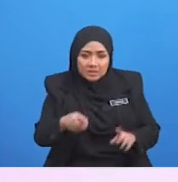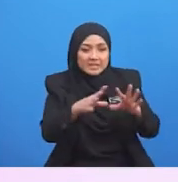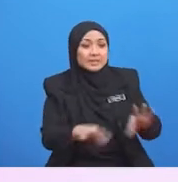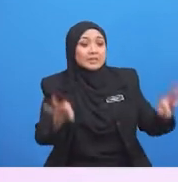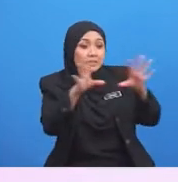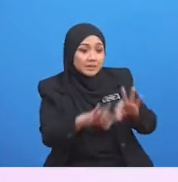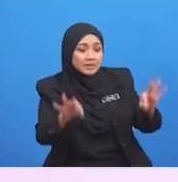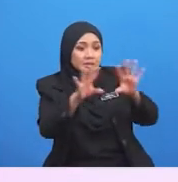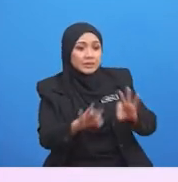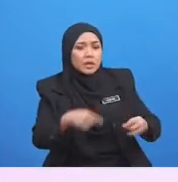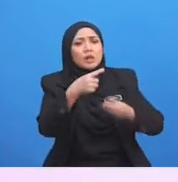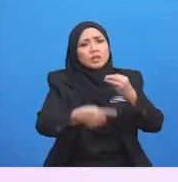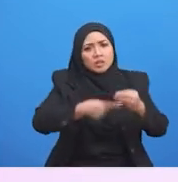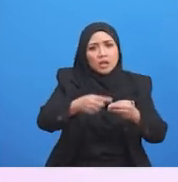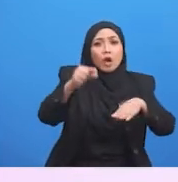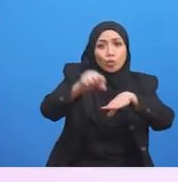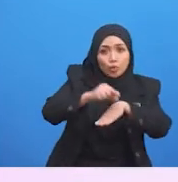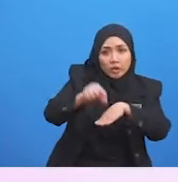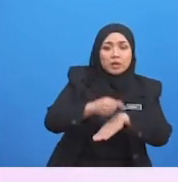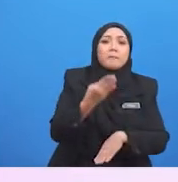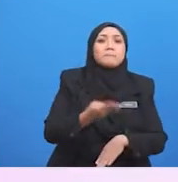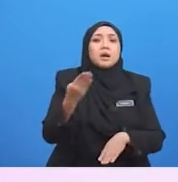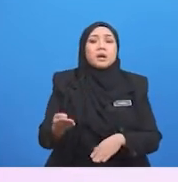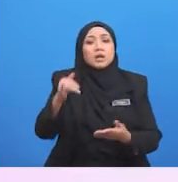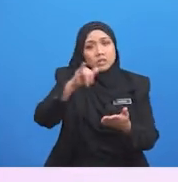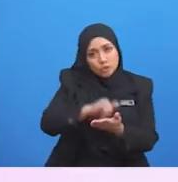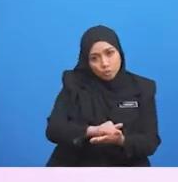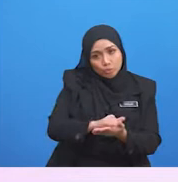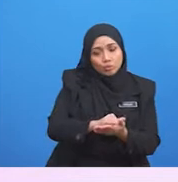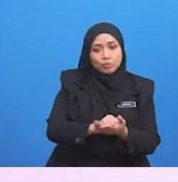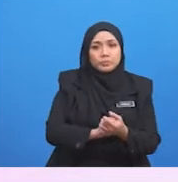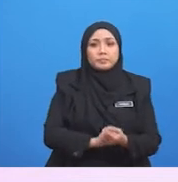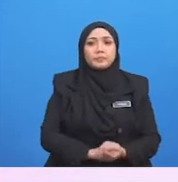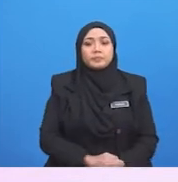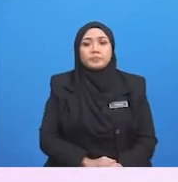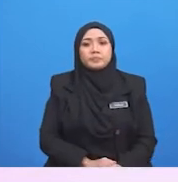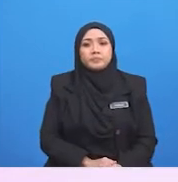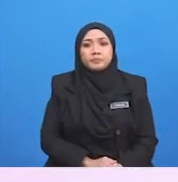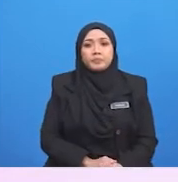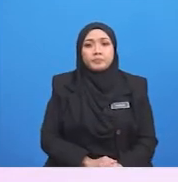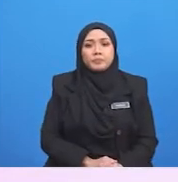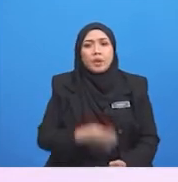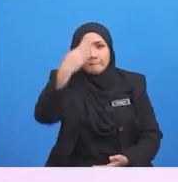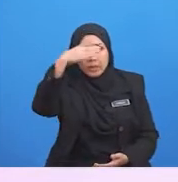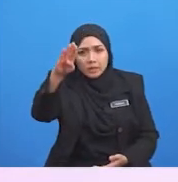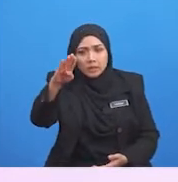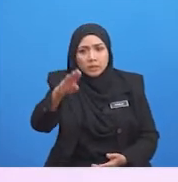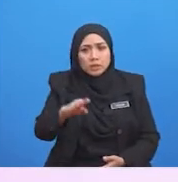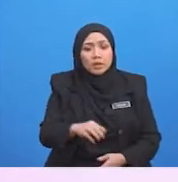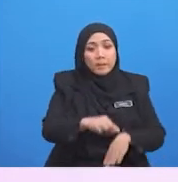peruncit tentang penggunaan atau teknik penggunaan produk tersebut bagi membantu